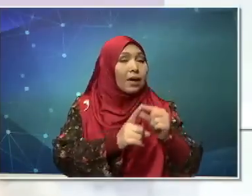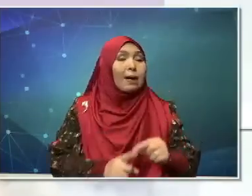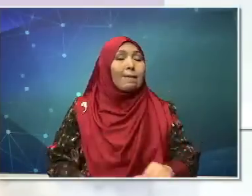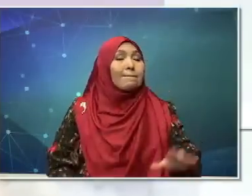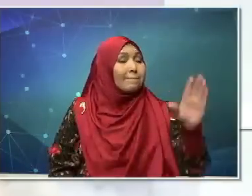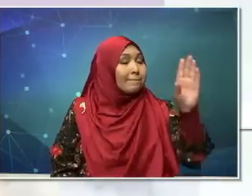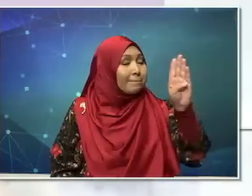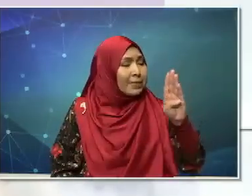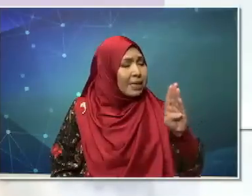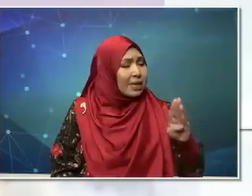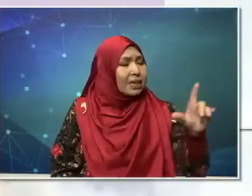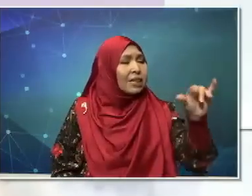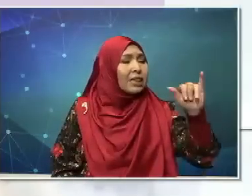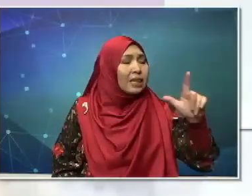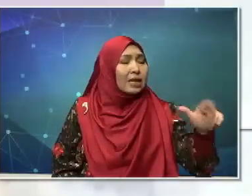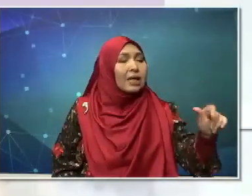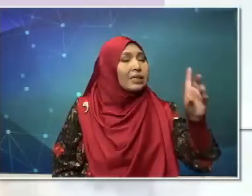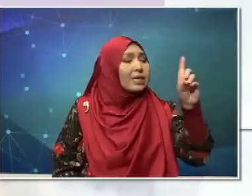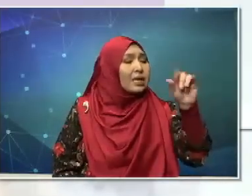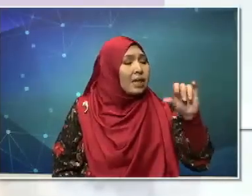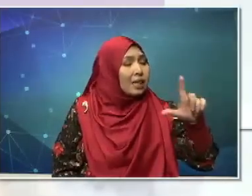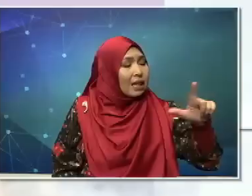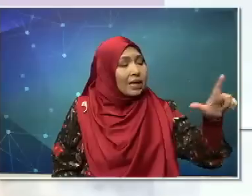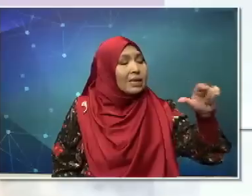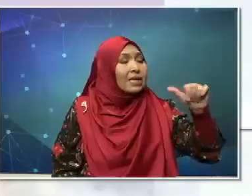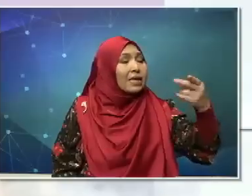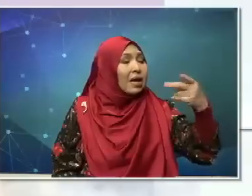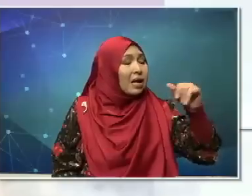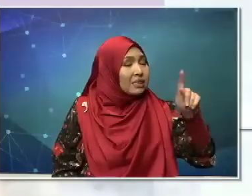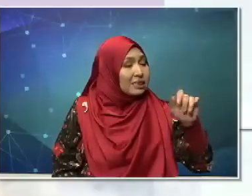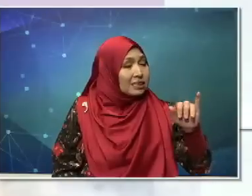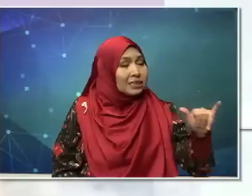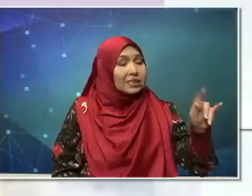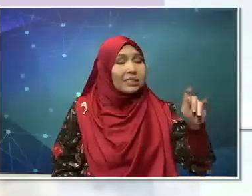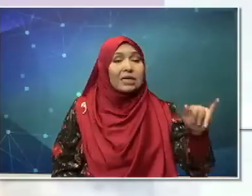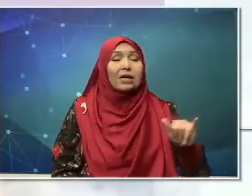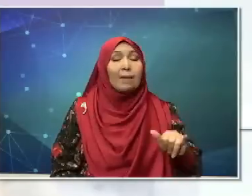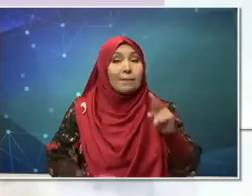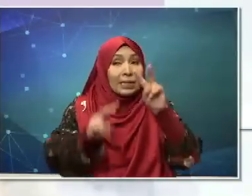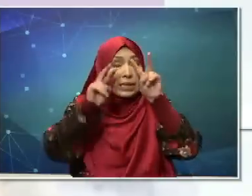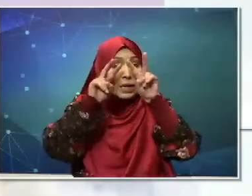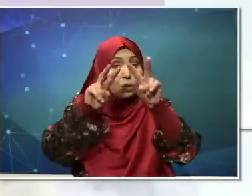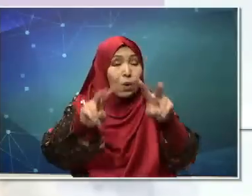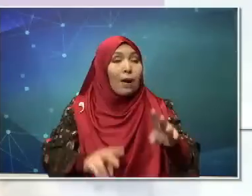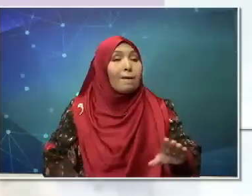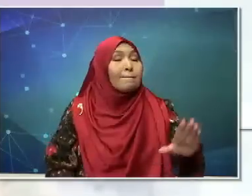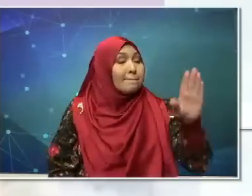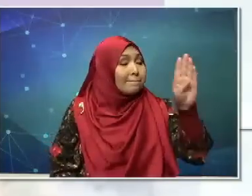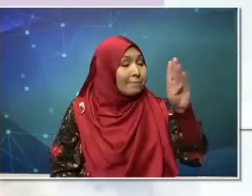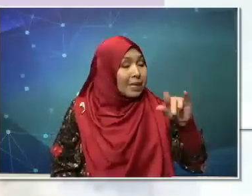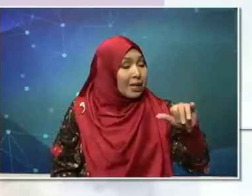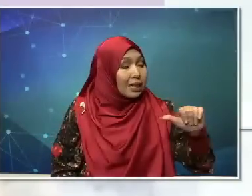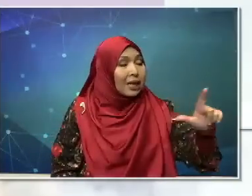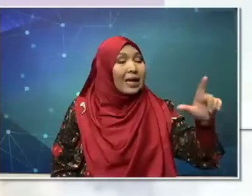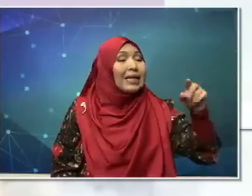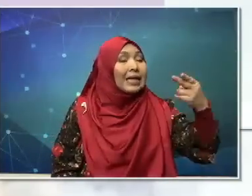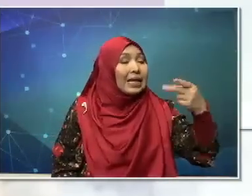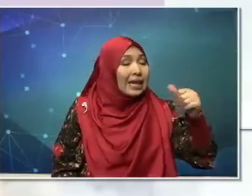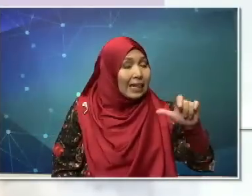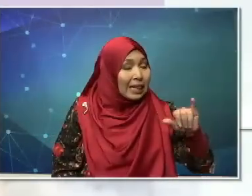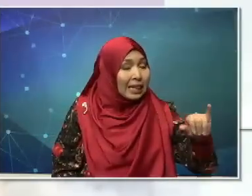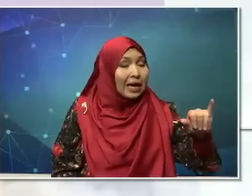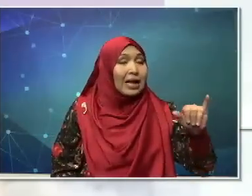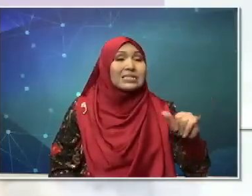heya de Ville hilyati ha pedas perhatikan filhotes